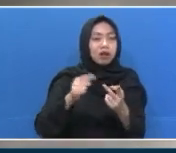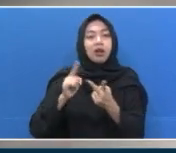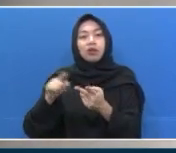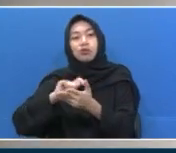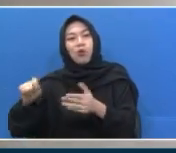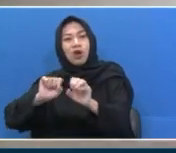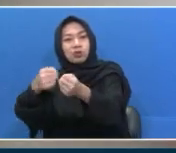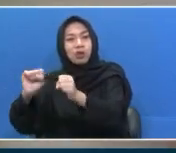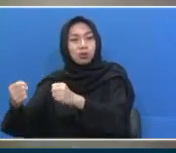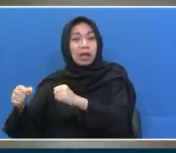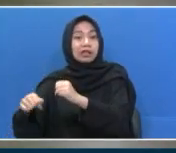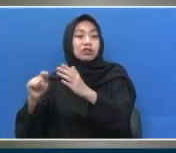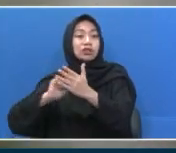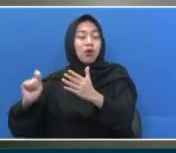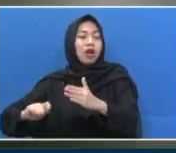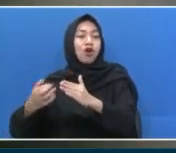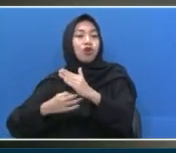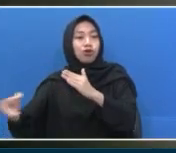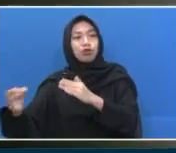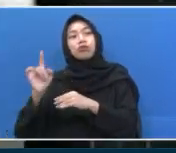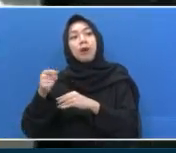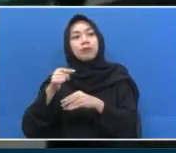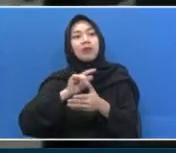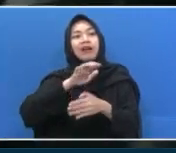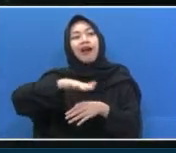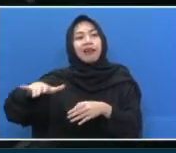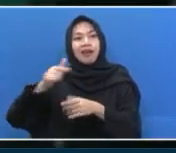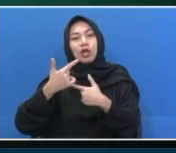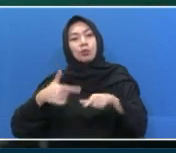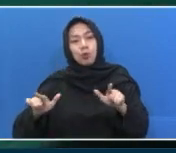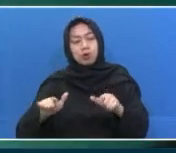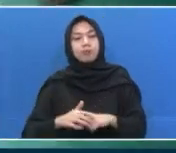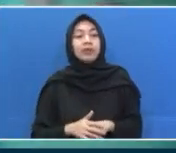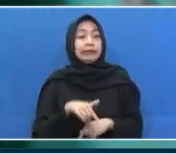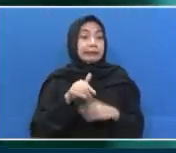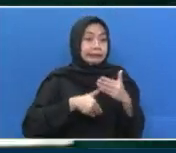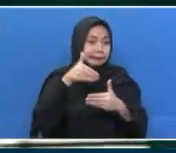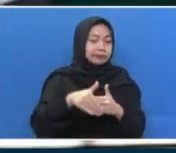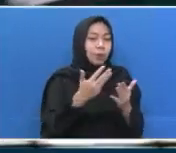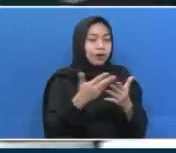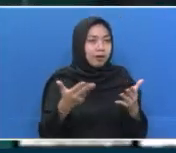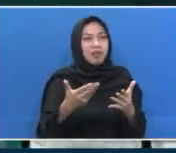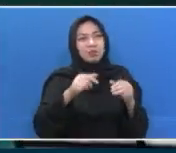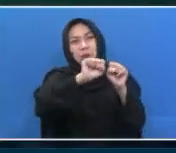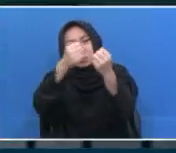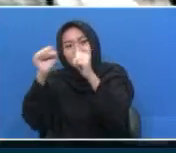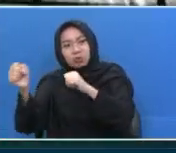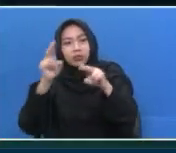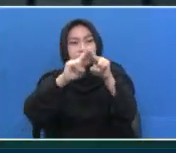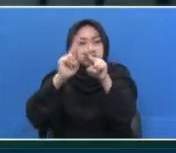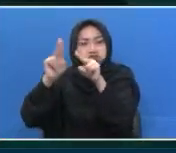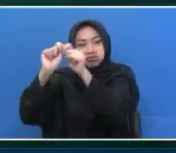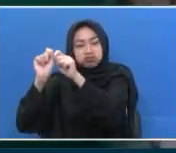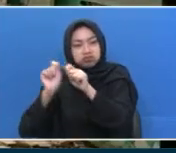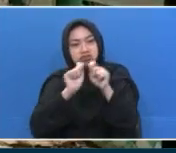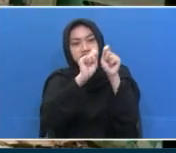saat kejadian kondisi sekolah Tengah kosong karena siswa sedang libur kini warga bergotong royong membersihkan dampak puting